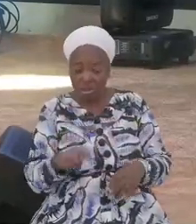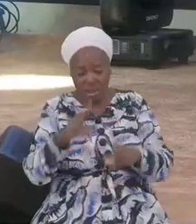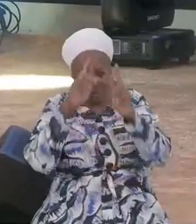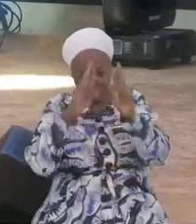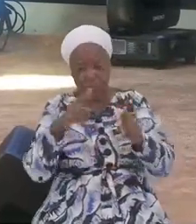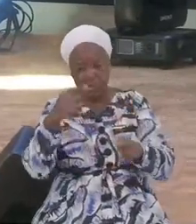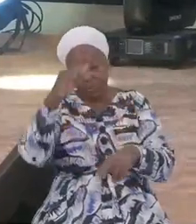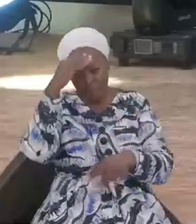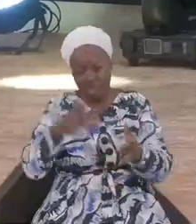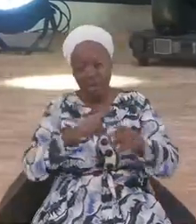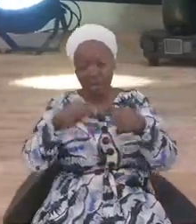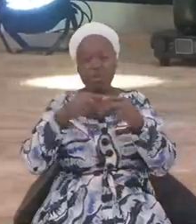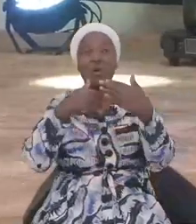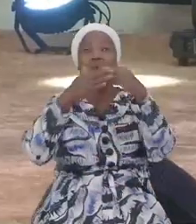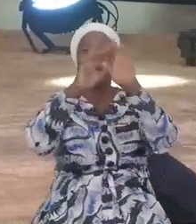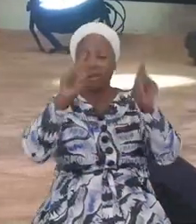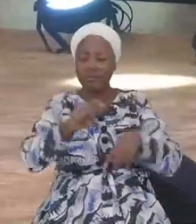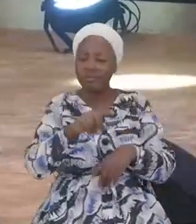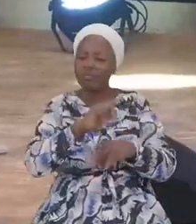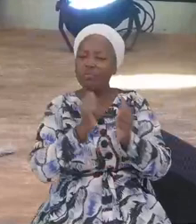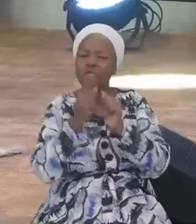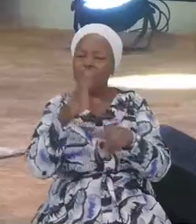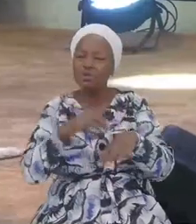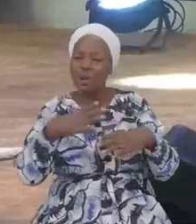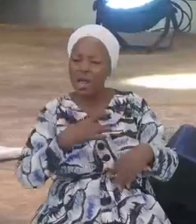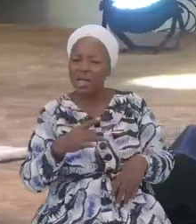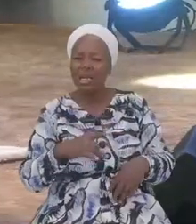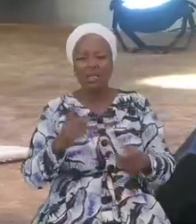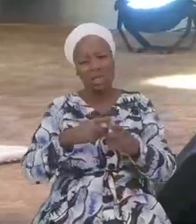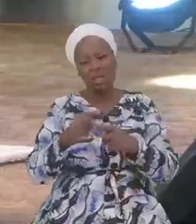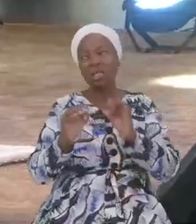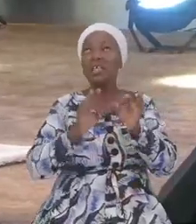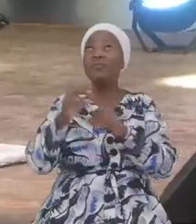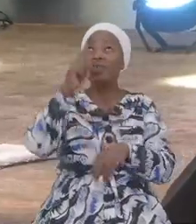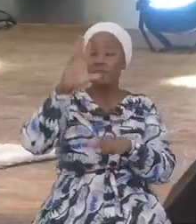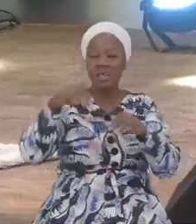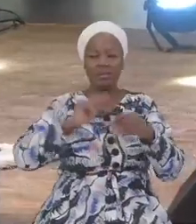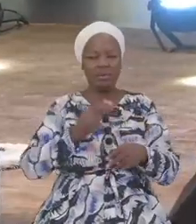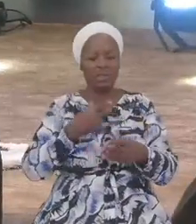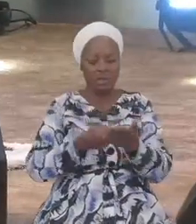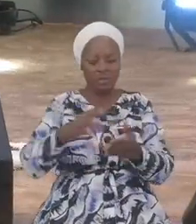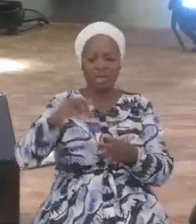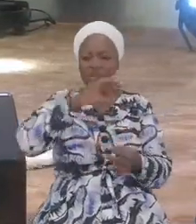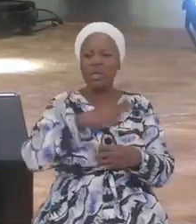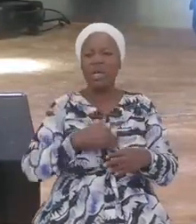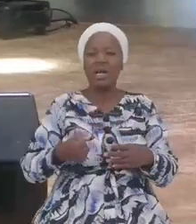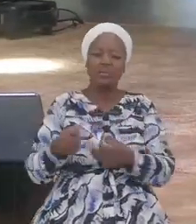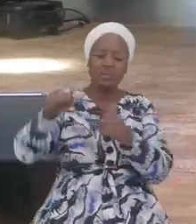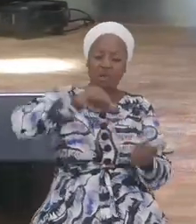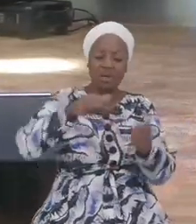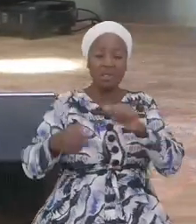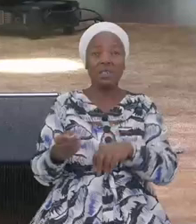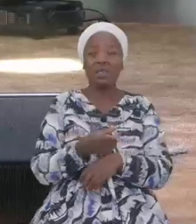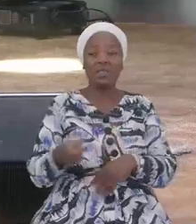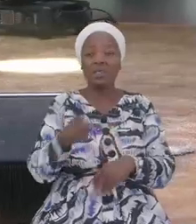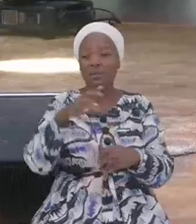la position à prendre. Il dit maintenant, il a donné le Saint-Esprit, les baptisant dans le Saint-Esprit parce qu'ils